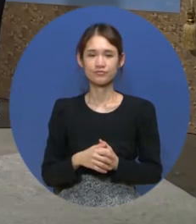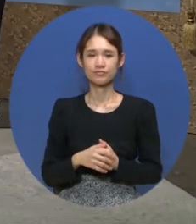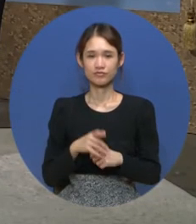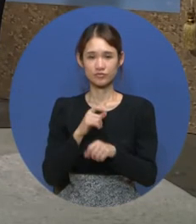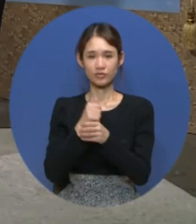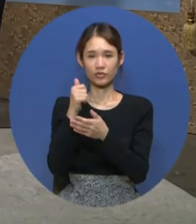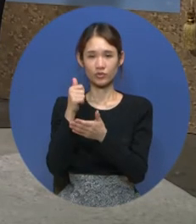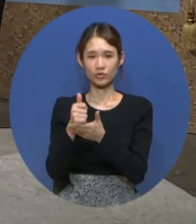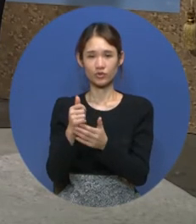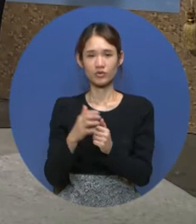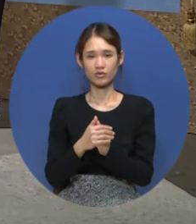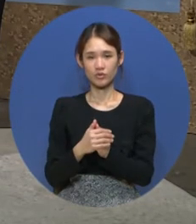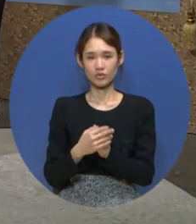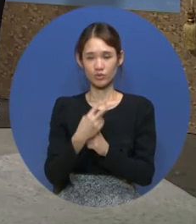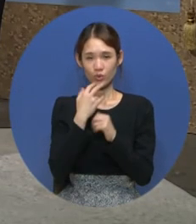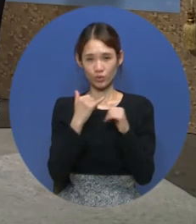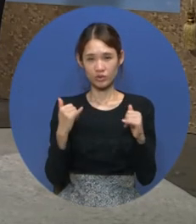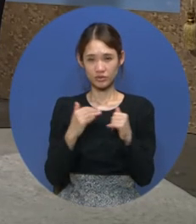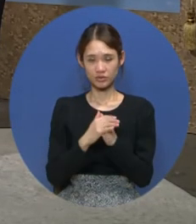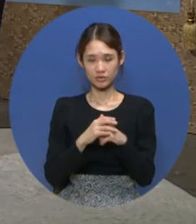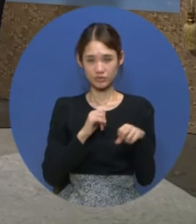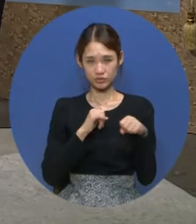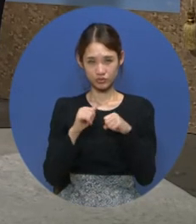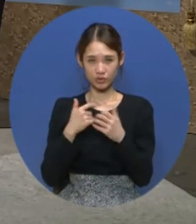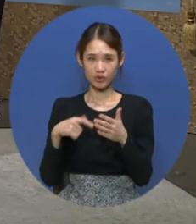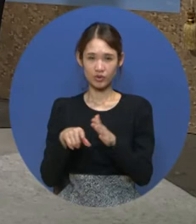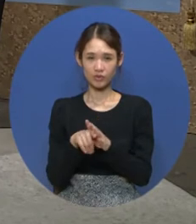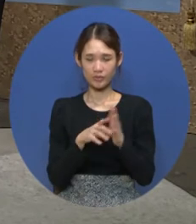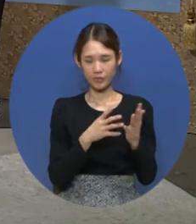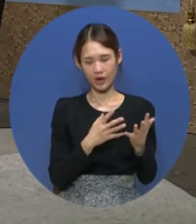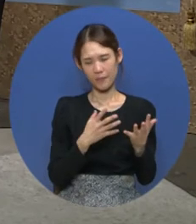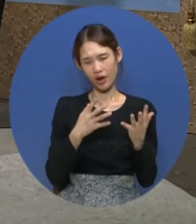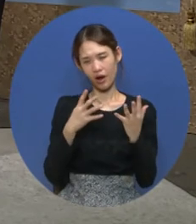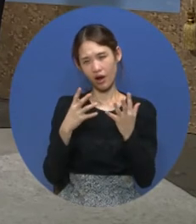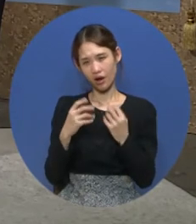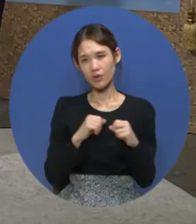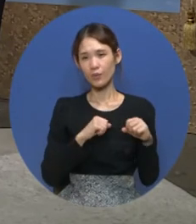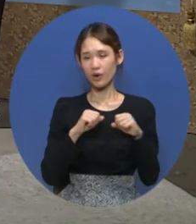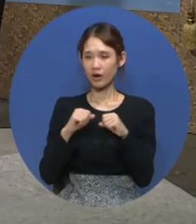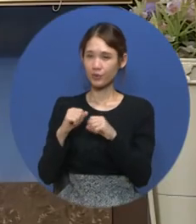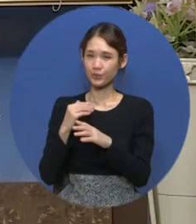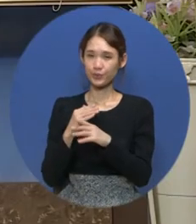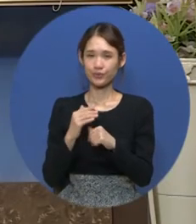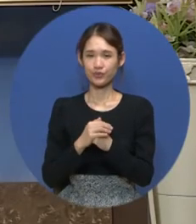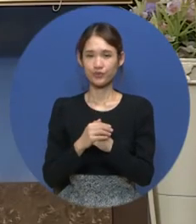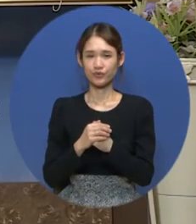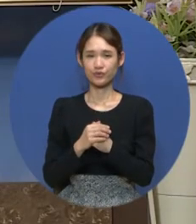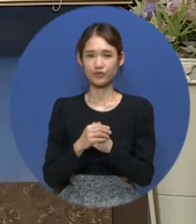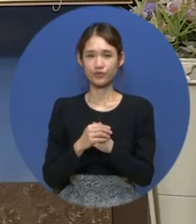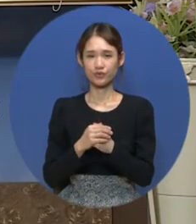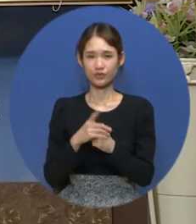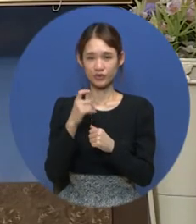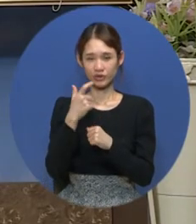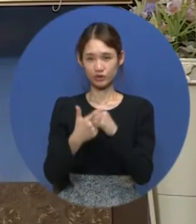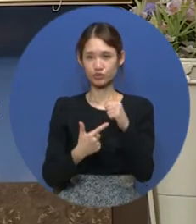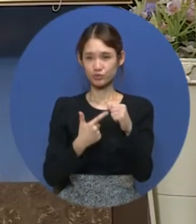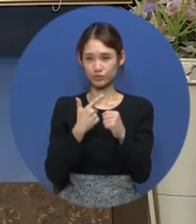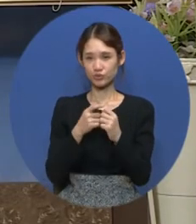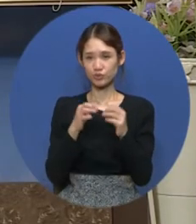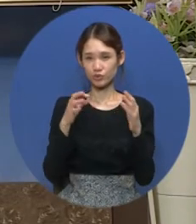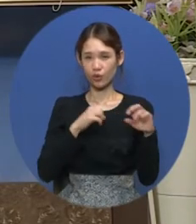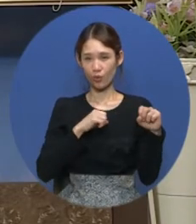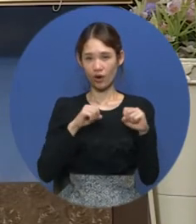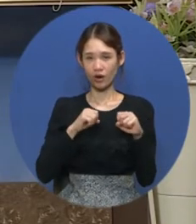사무국장 님께서는 호흡기 장애인 분들을 위해서 일해 정말 많은 여러 활동을 해 오시면서 내 16년 과히